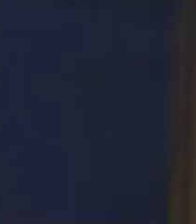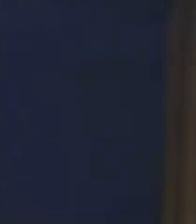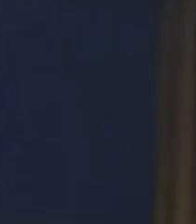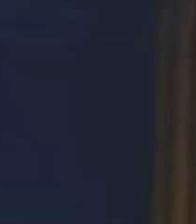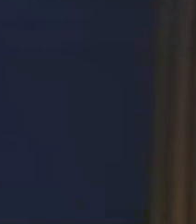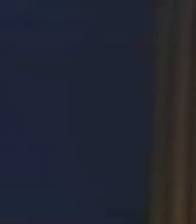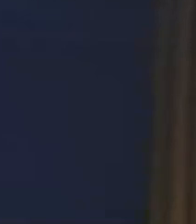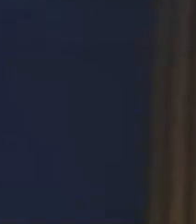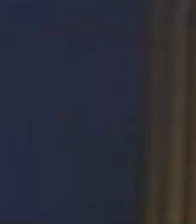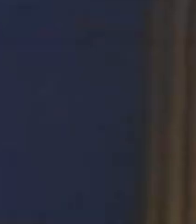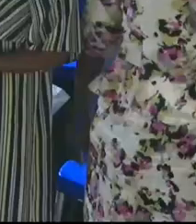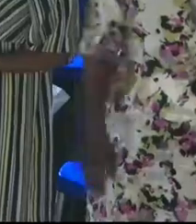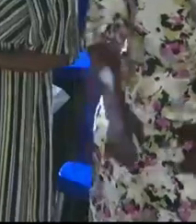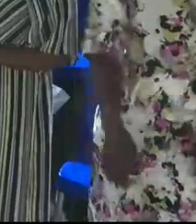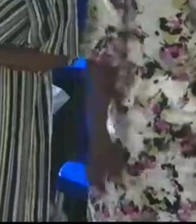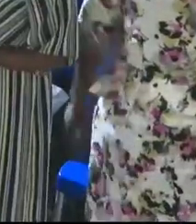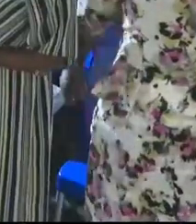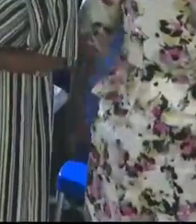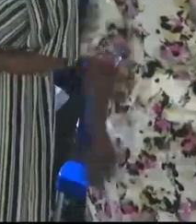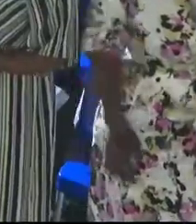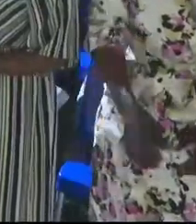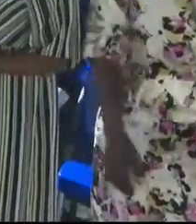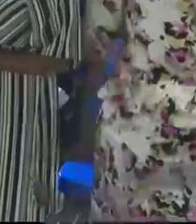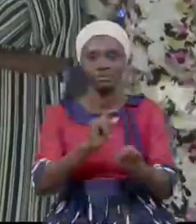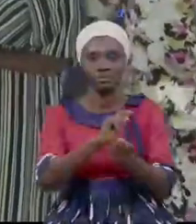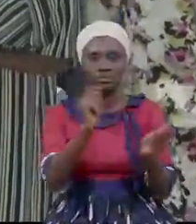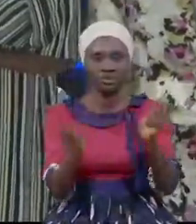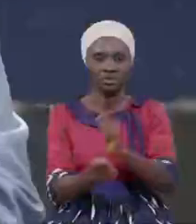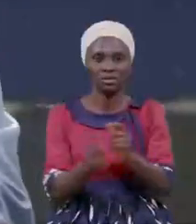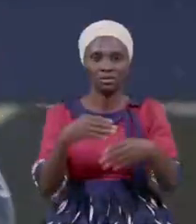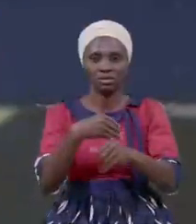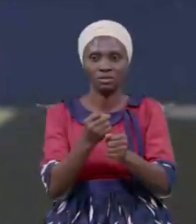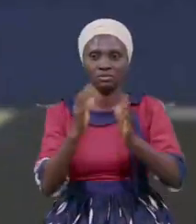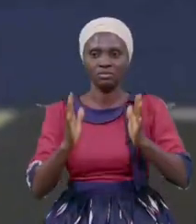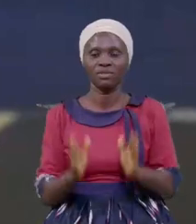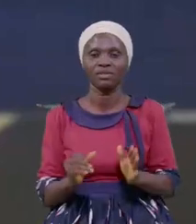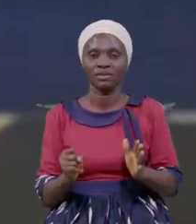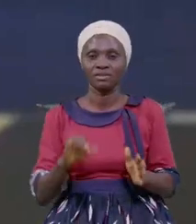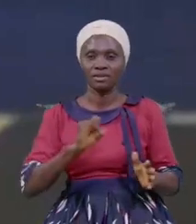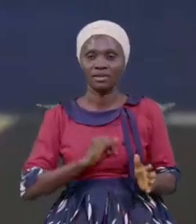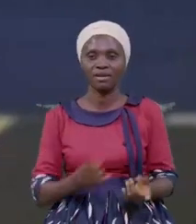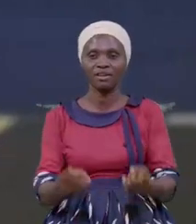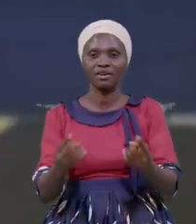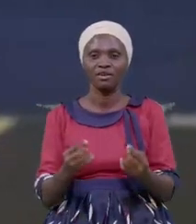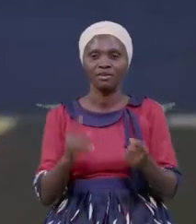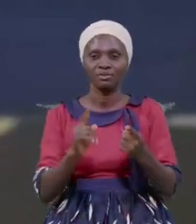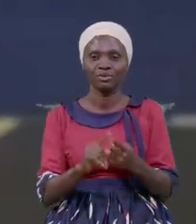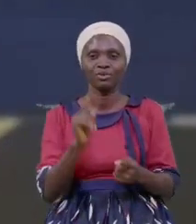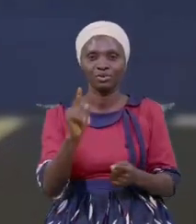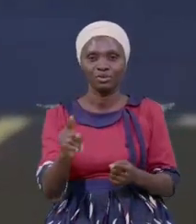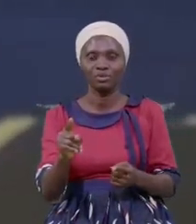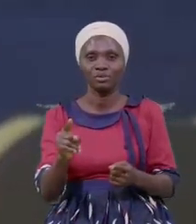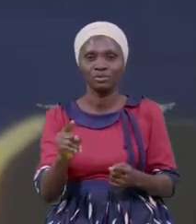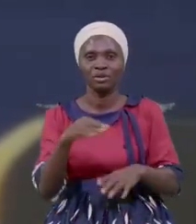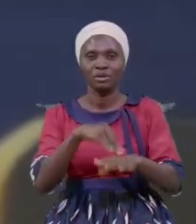beaucoup artisan de changement je viens à vous